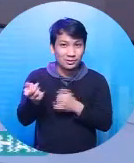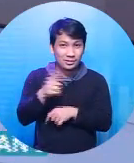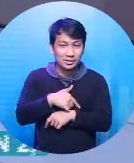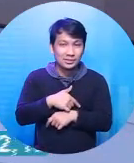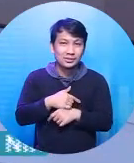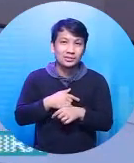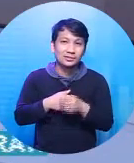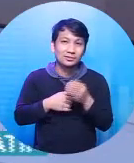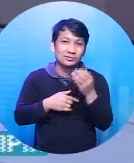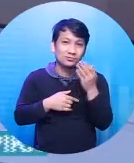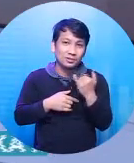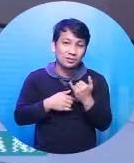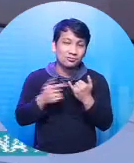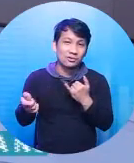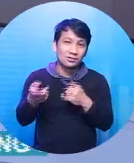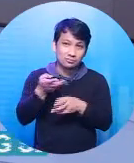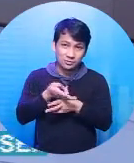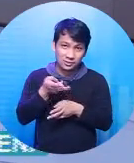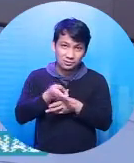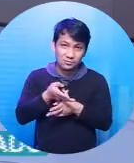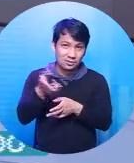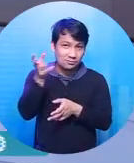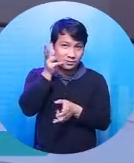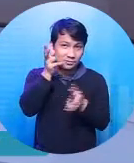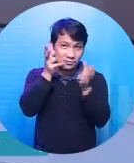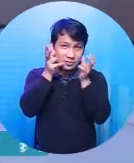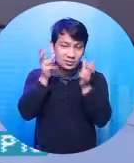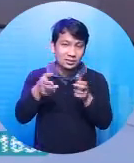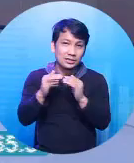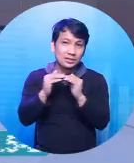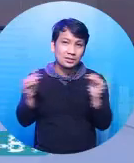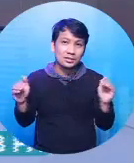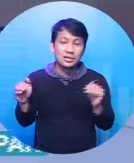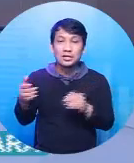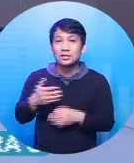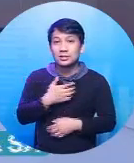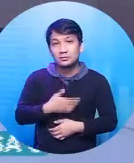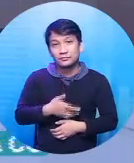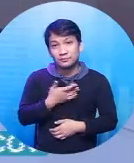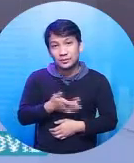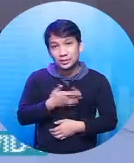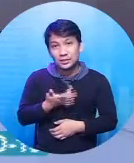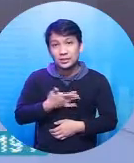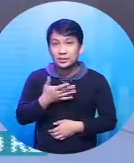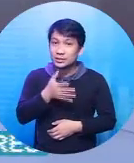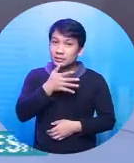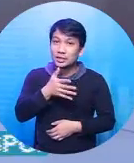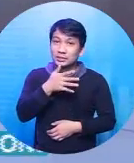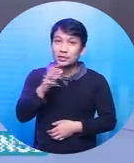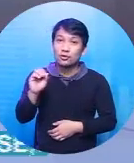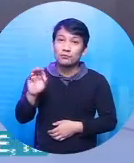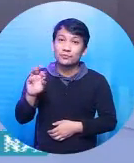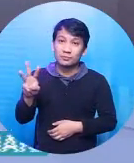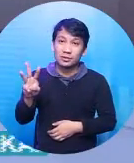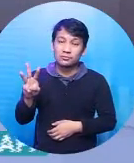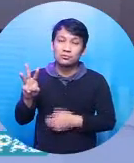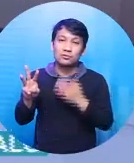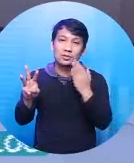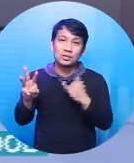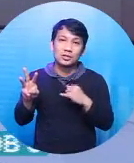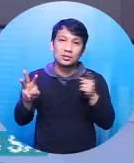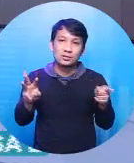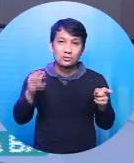Pero kailangan po rin po natin pakinggan ang sumbong ng isang nanay, isang OFW, at